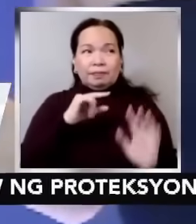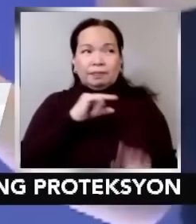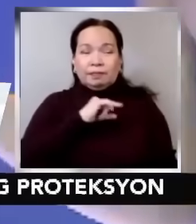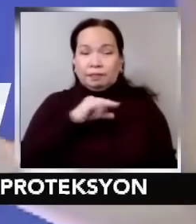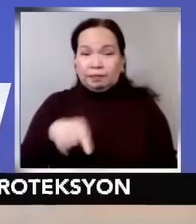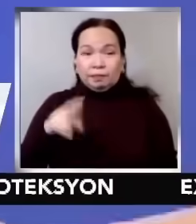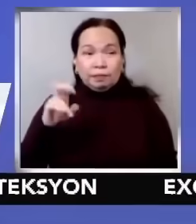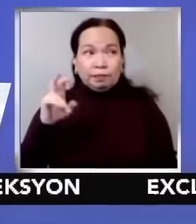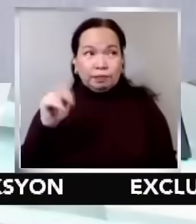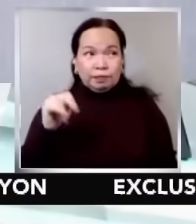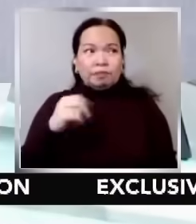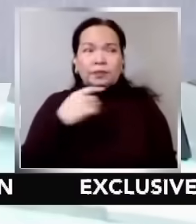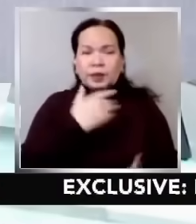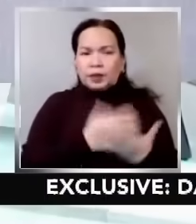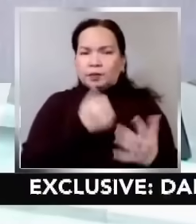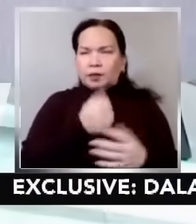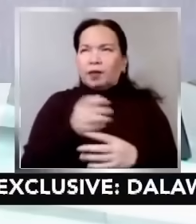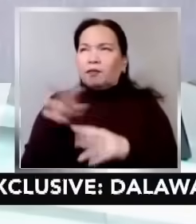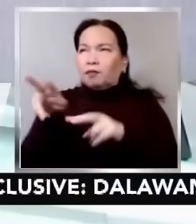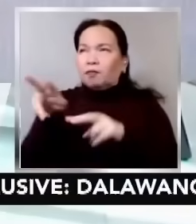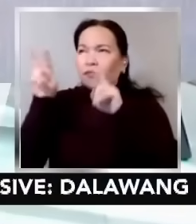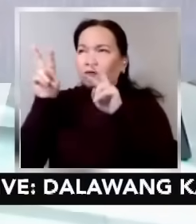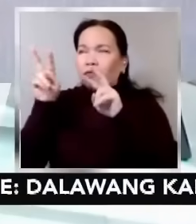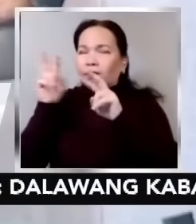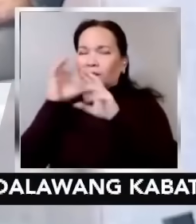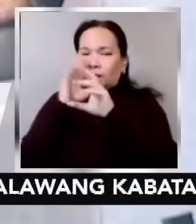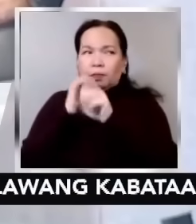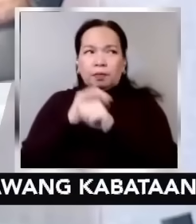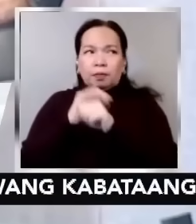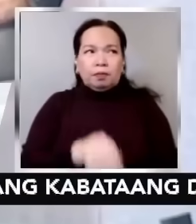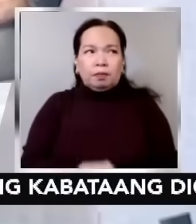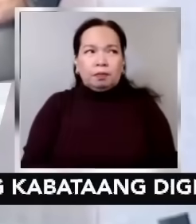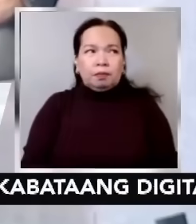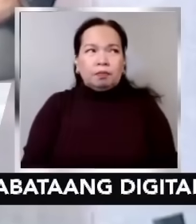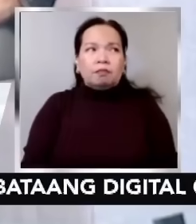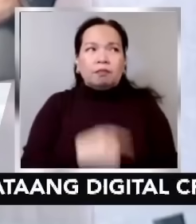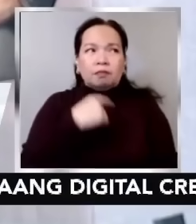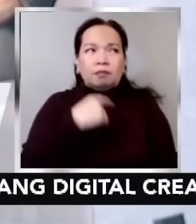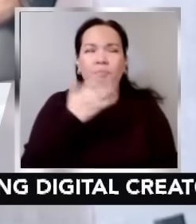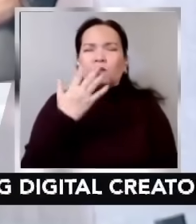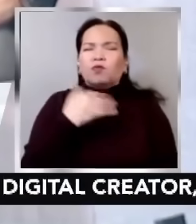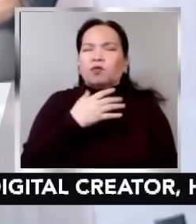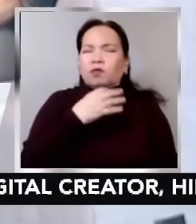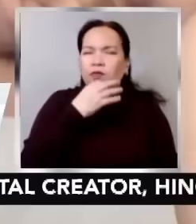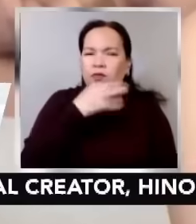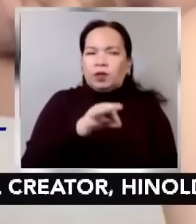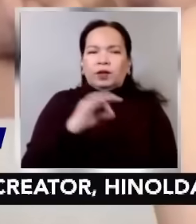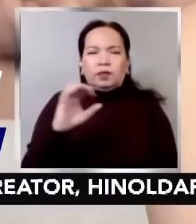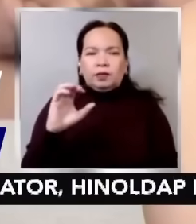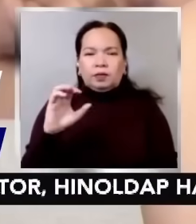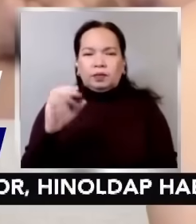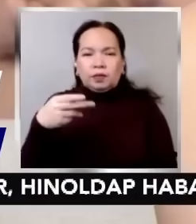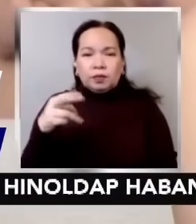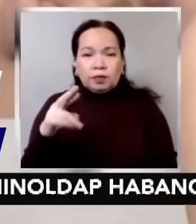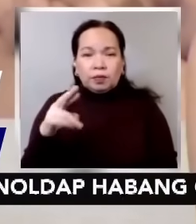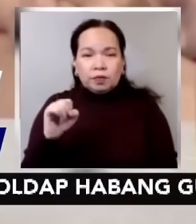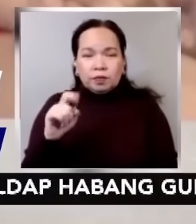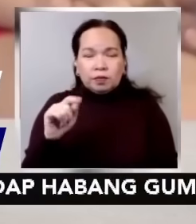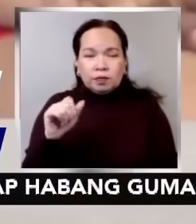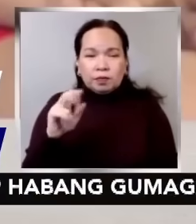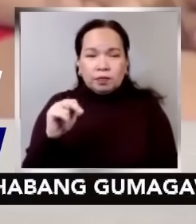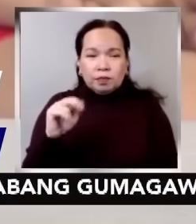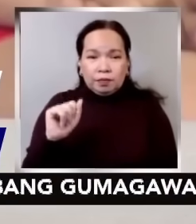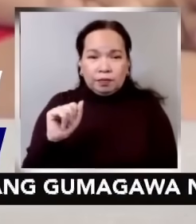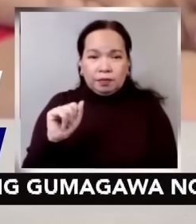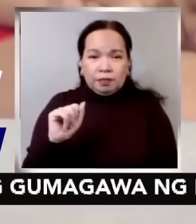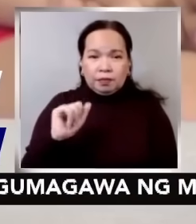kanilang queens. Sobrang fan ako ni Christina Aguilera. Nung bata kasi ako noon, nung first time ko siyang narinig, sabi ko talaga napawawa ko. So parang